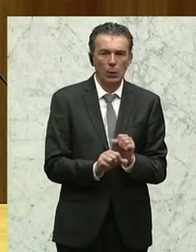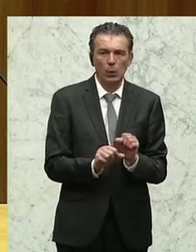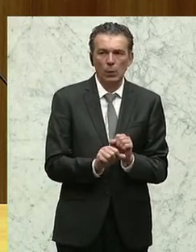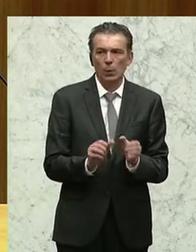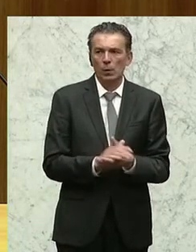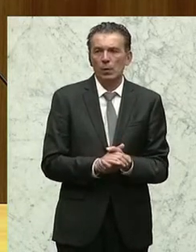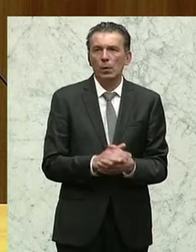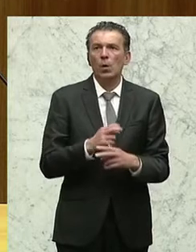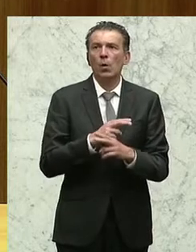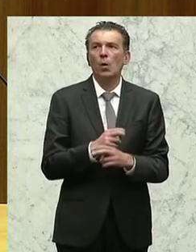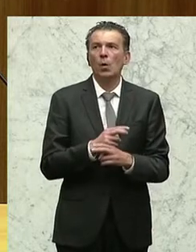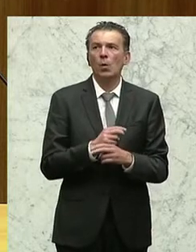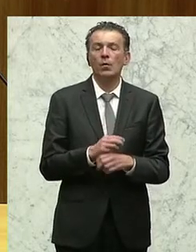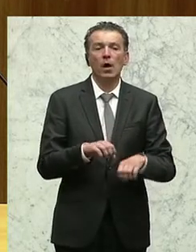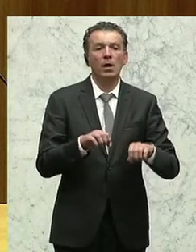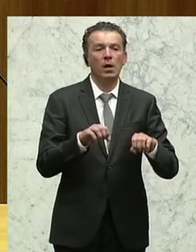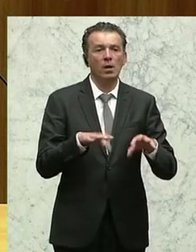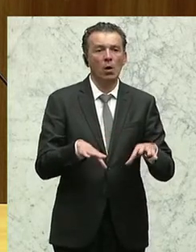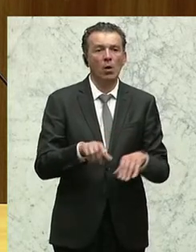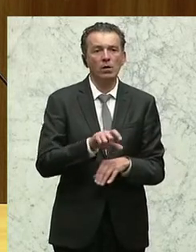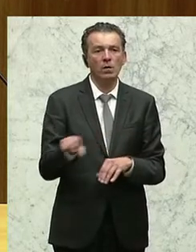gravierend. Österreich hat